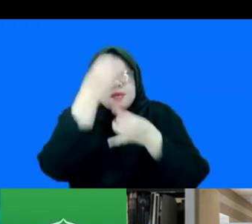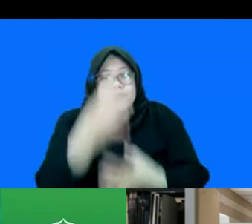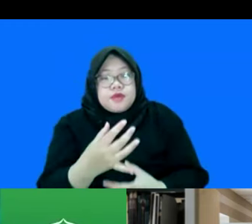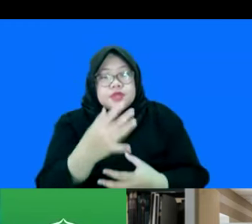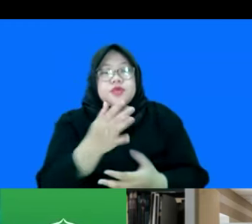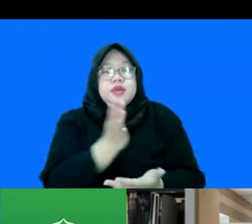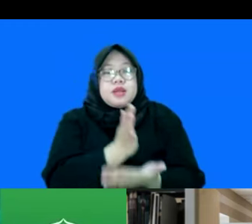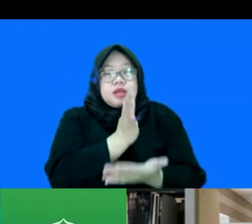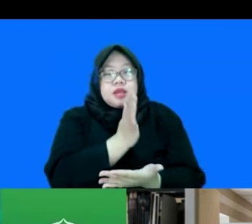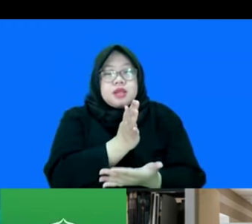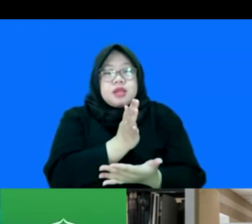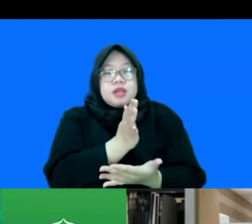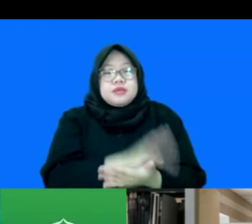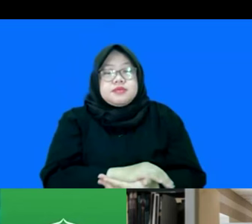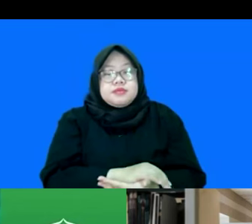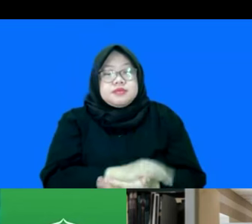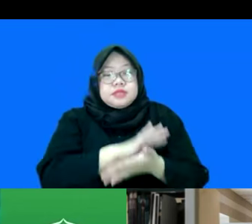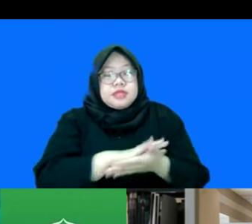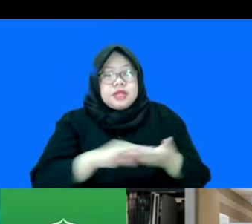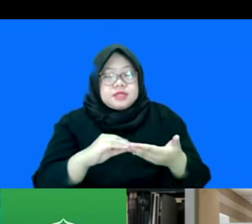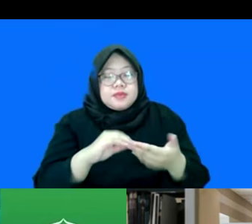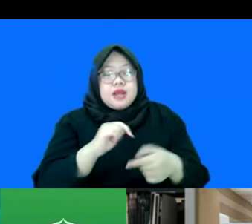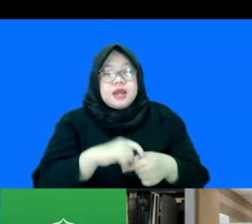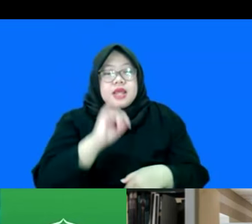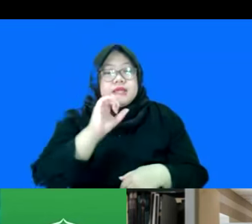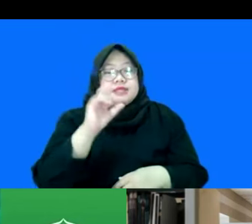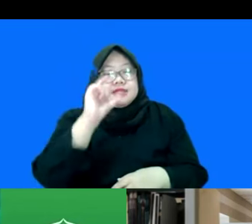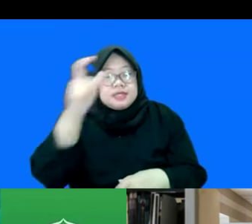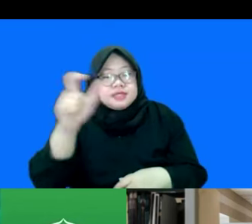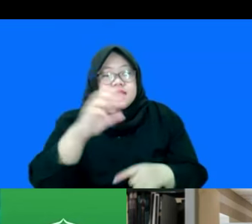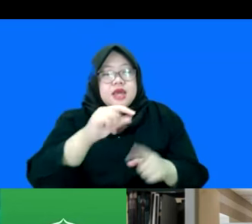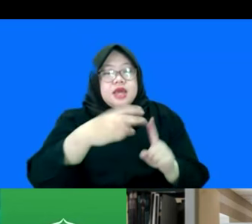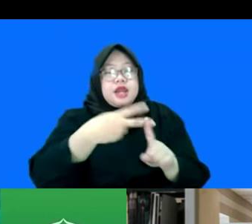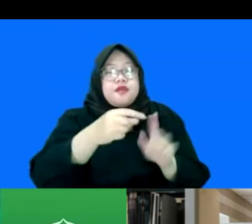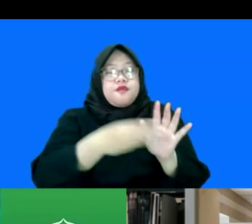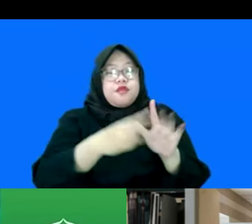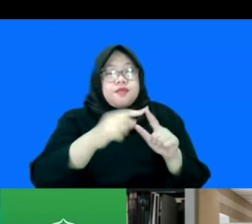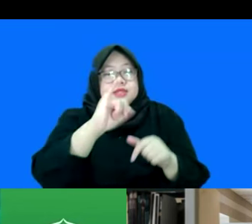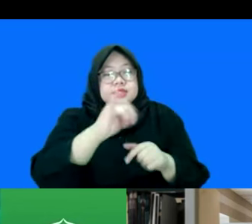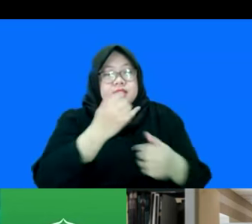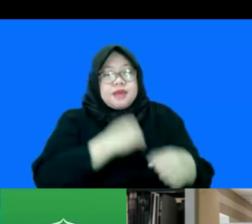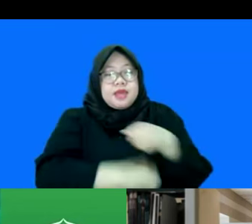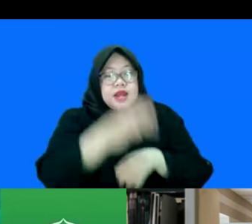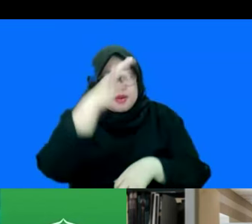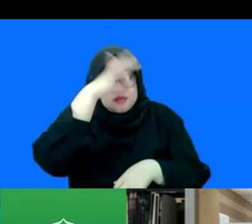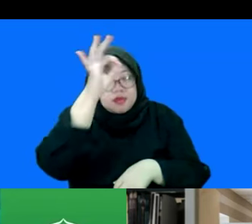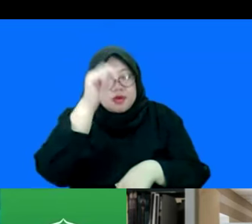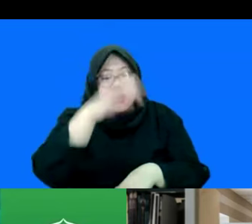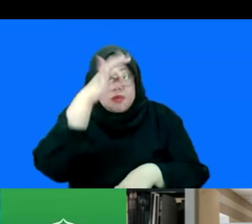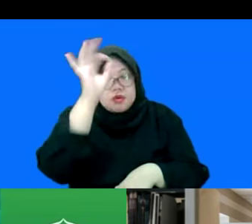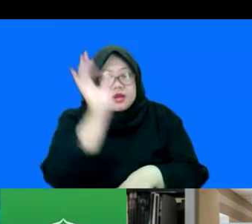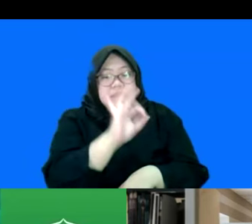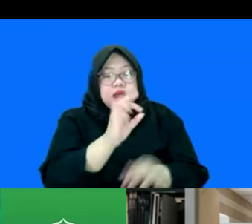sehingga cita-cita reformasi yang melahirkan Polri dengan harapan Polri ini tidak